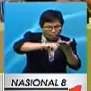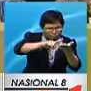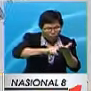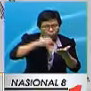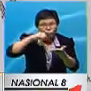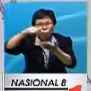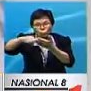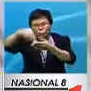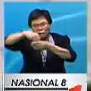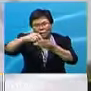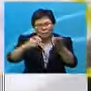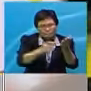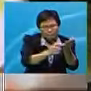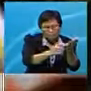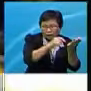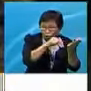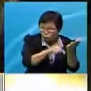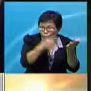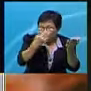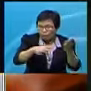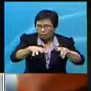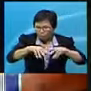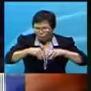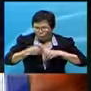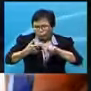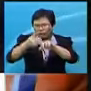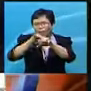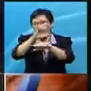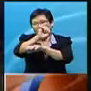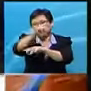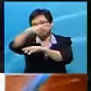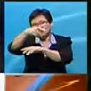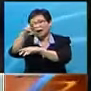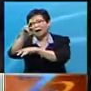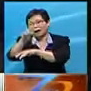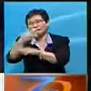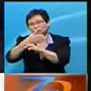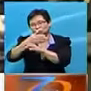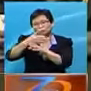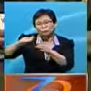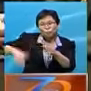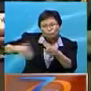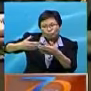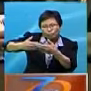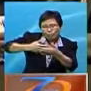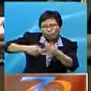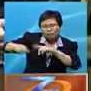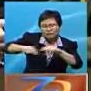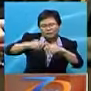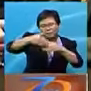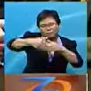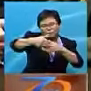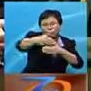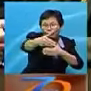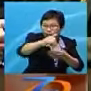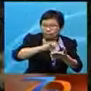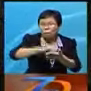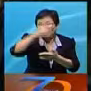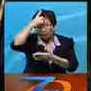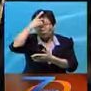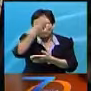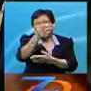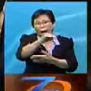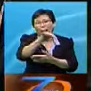dokumen dalam pena pemacu tersebut selepas menerimanya daripada SPRM sebelum membuat sebarang tindakan lanjut. Datuk